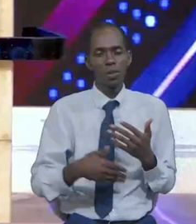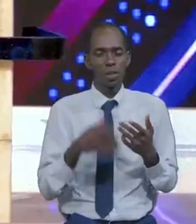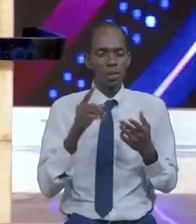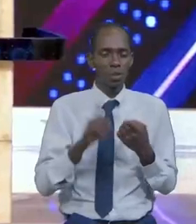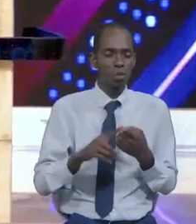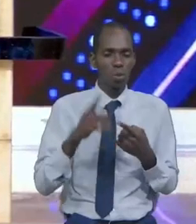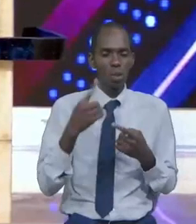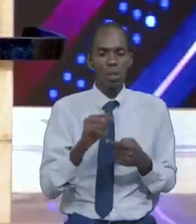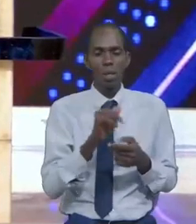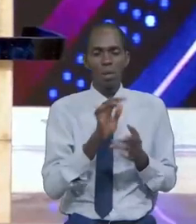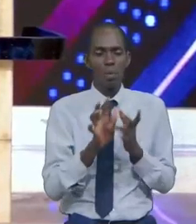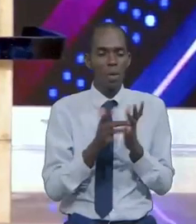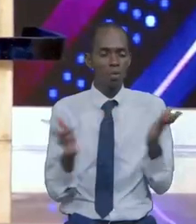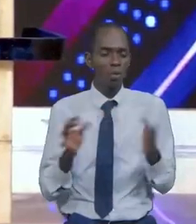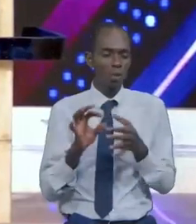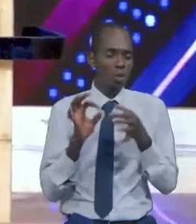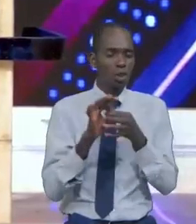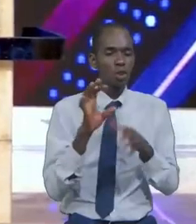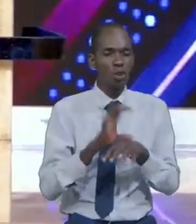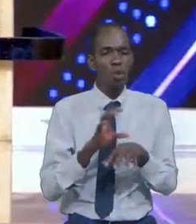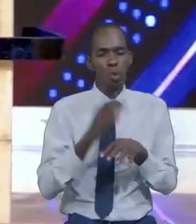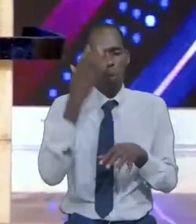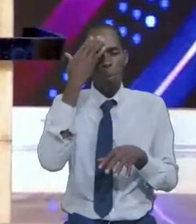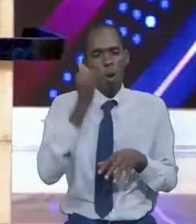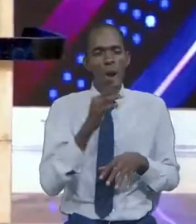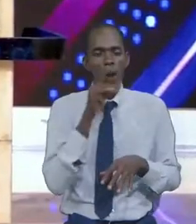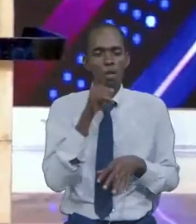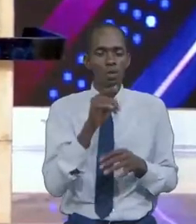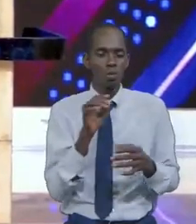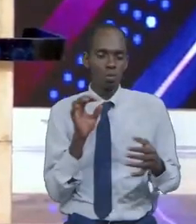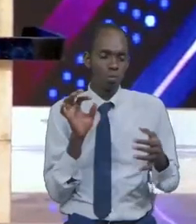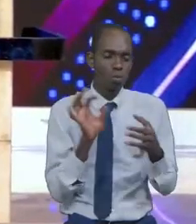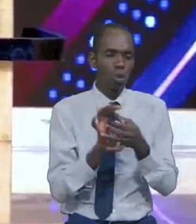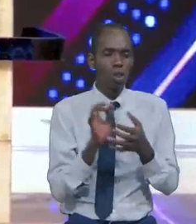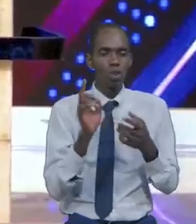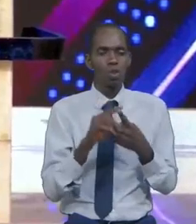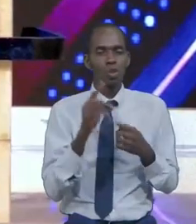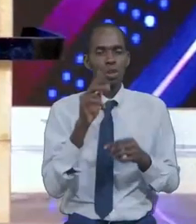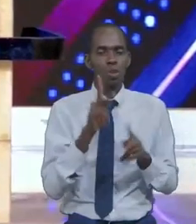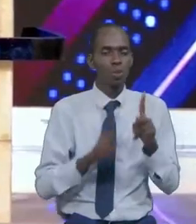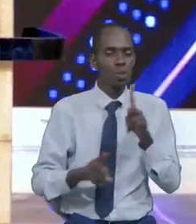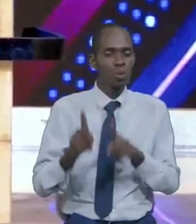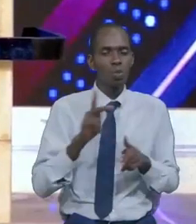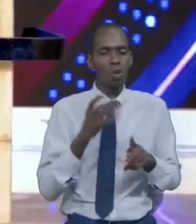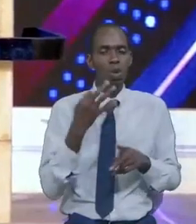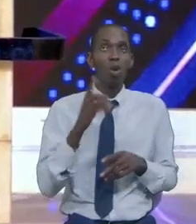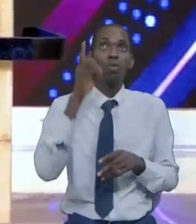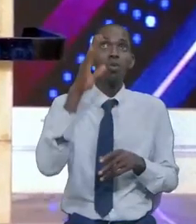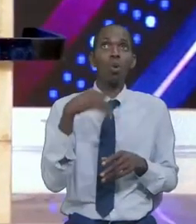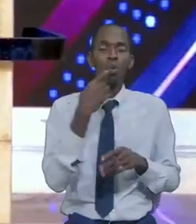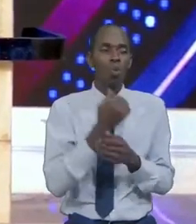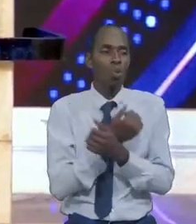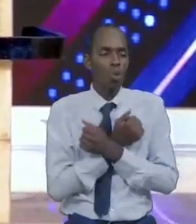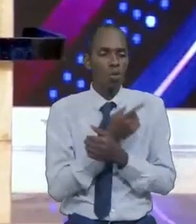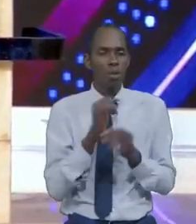Pourquoi tu t'affilies à l'étude biblique? Pourquoi tu te connectes au peuple de Dieu qui aime la Bible, qui